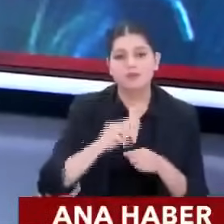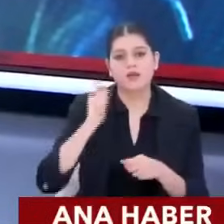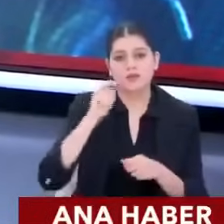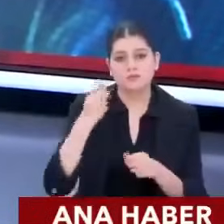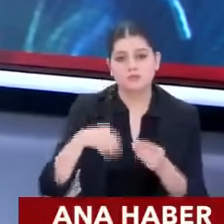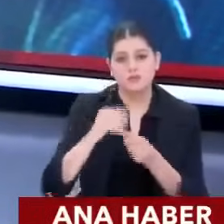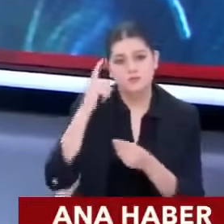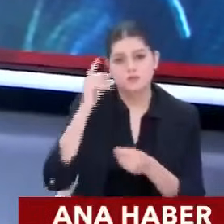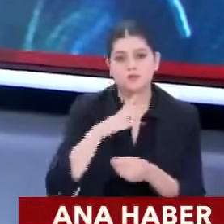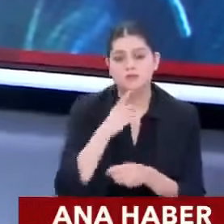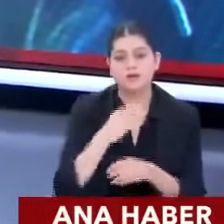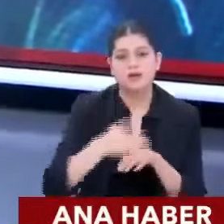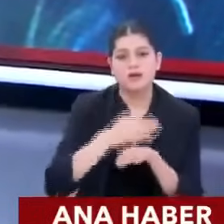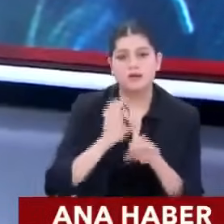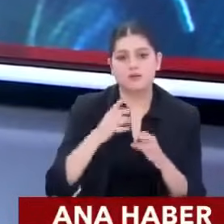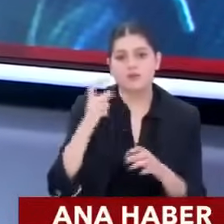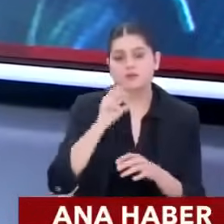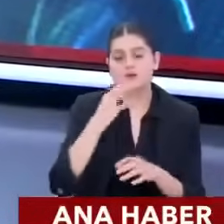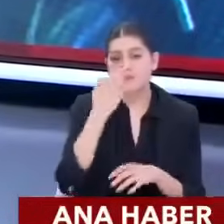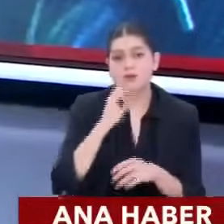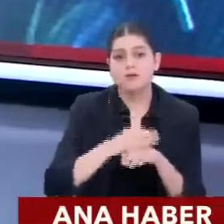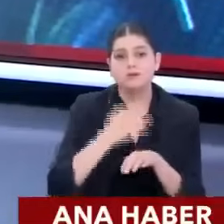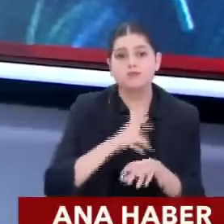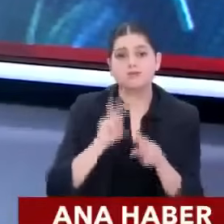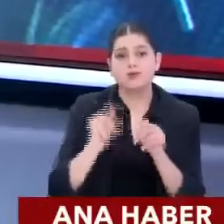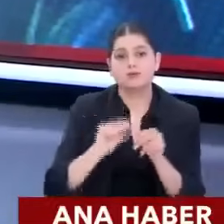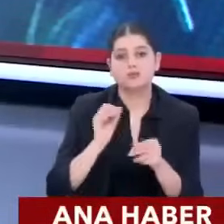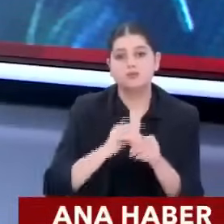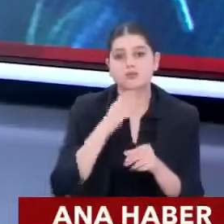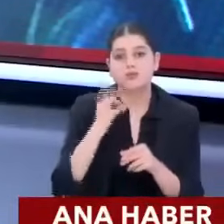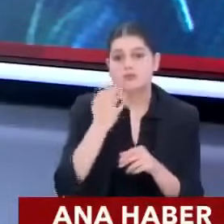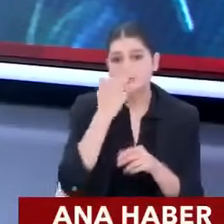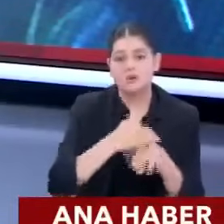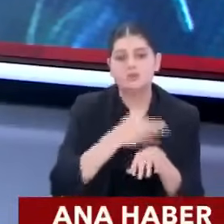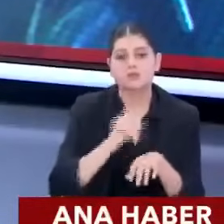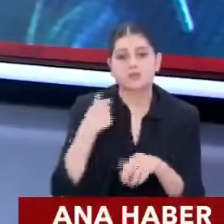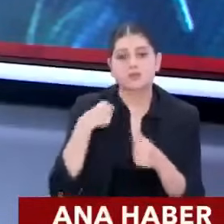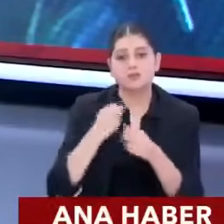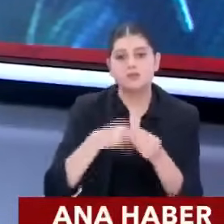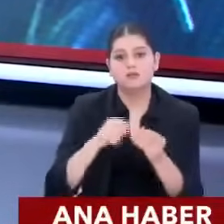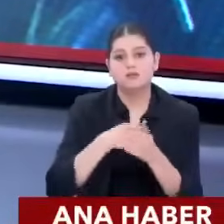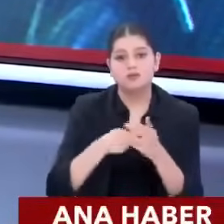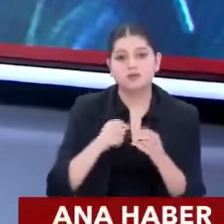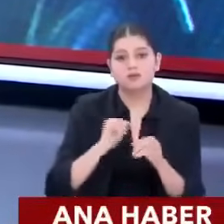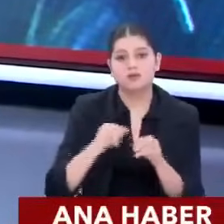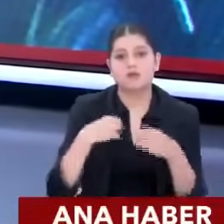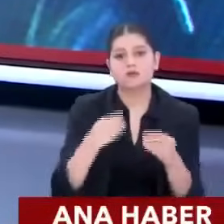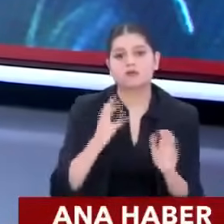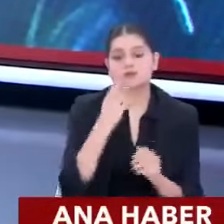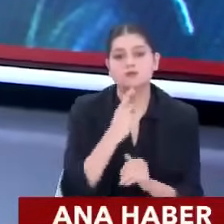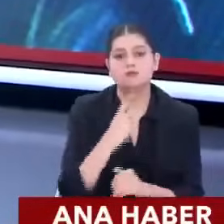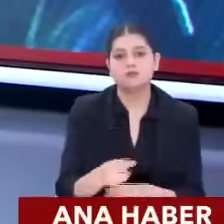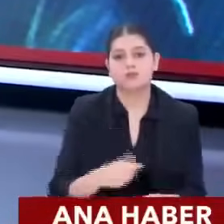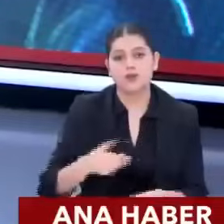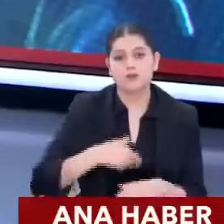Ekimde bir zam düşünüyorsunuz ya erkenden Hani Ocağı beklemeden Bence memurları da Ocağı beklemeden bir zanlı Maaşları çok daha kısa sürede verebilirsiniz